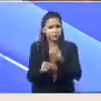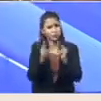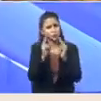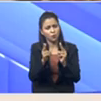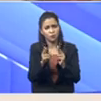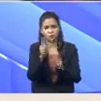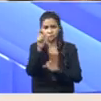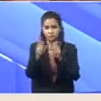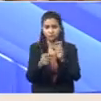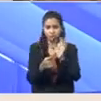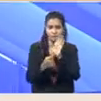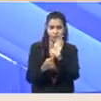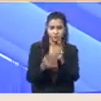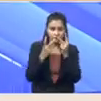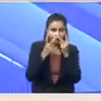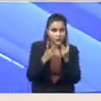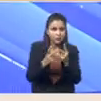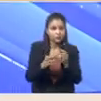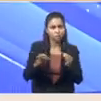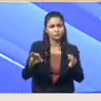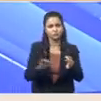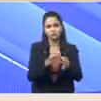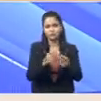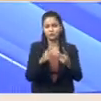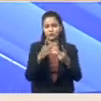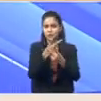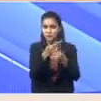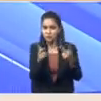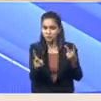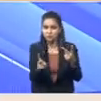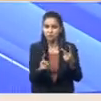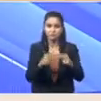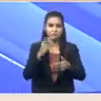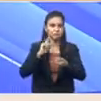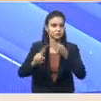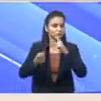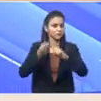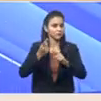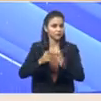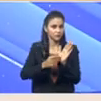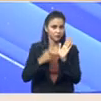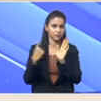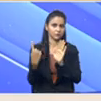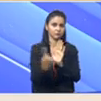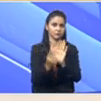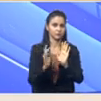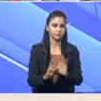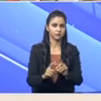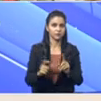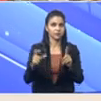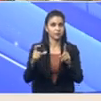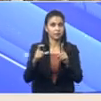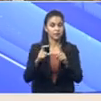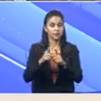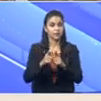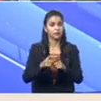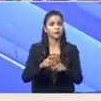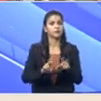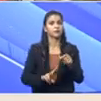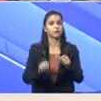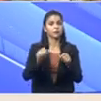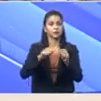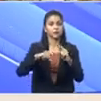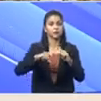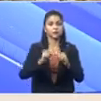जाएंगे जो सांस्कृतिक विरासत के संरक्षण के लिए आगे आए हैं। डी वैकुंठम